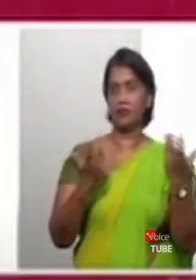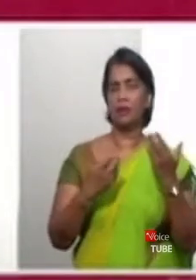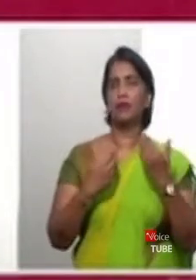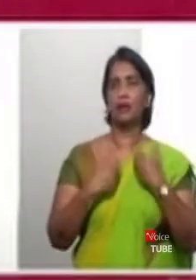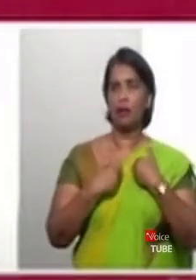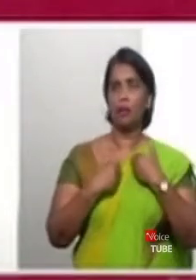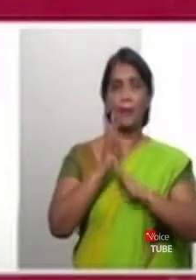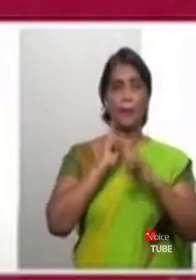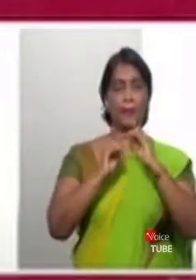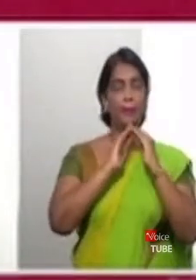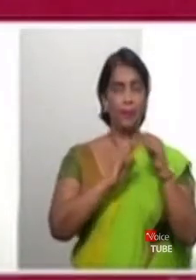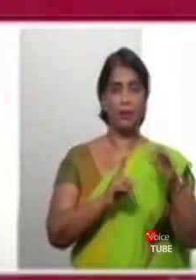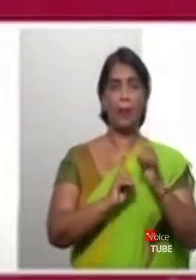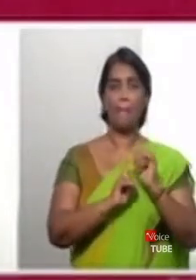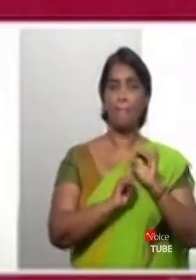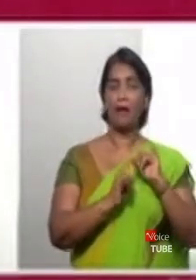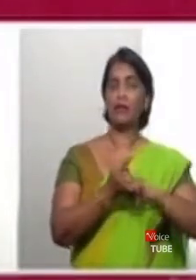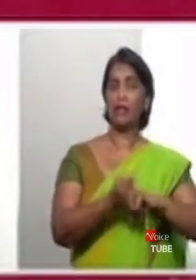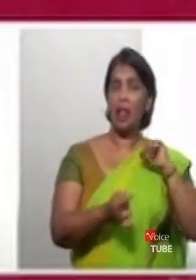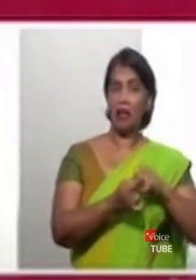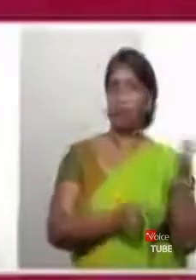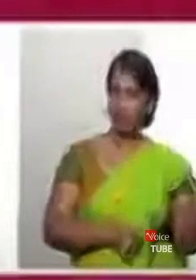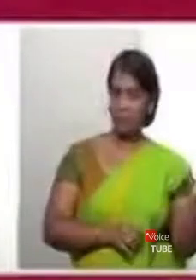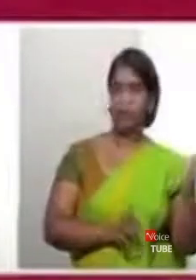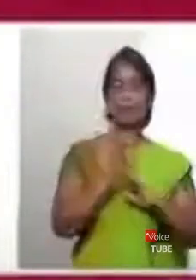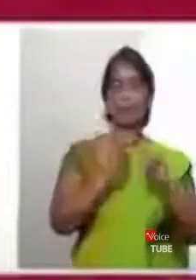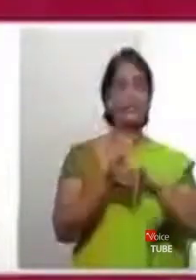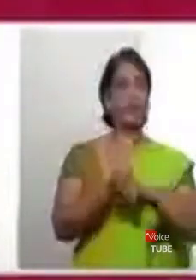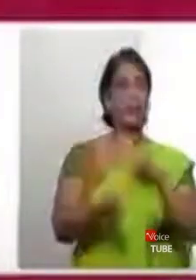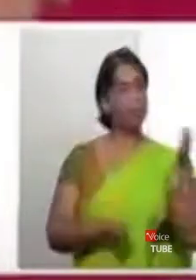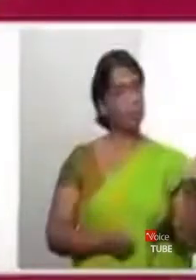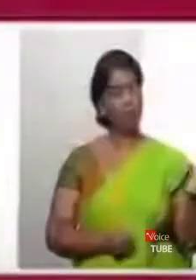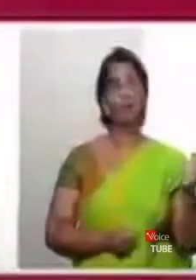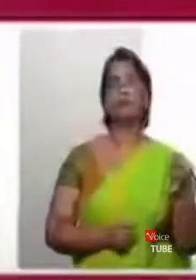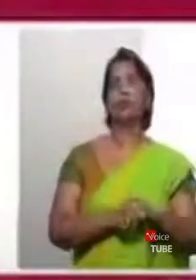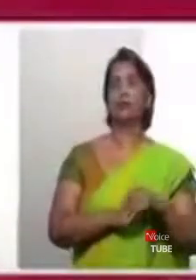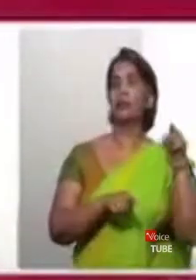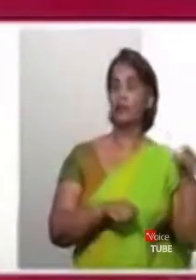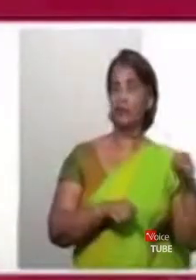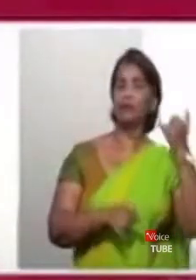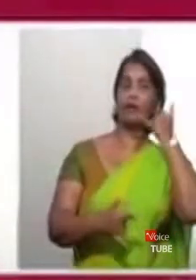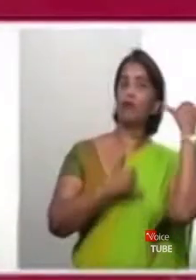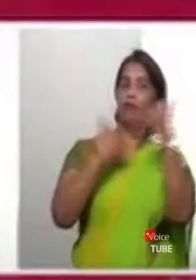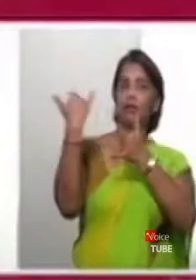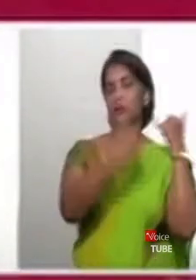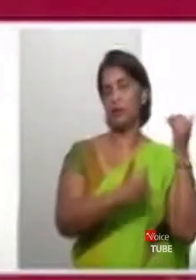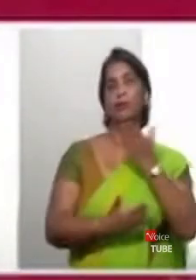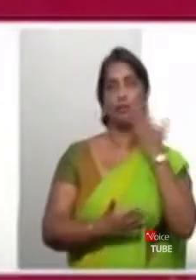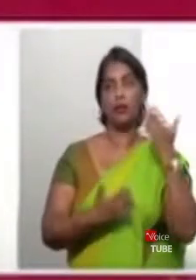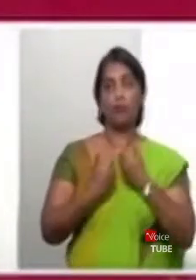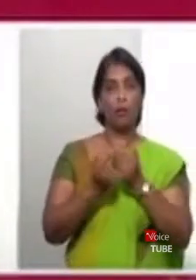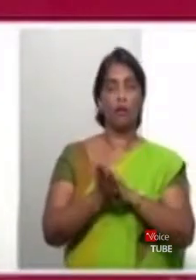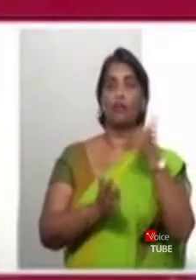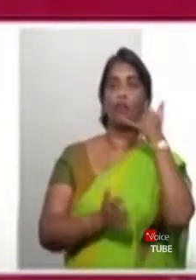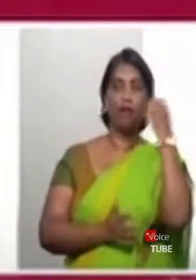නැහැ. මගේ අමාත්‍යංශේ මගේ පෞද්ගලික ලේකම්වරු ඉන්නවා, අමාත්‍යංශ ලේකම්වරු ඉන්නවා. ඒ හරහා සම්බන්ධ කරගන්න